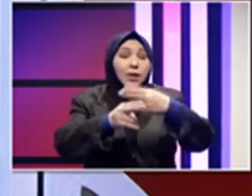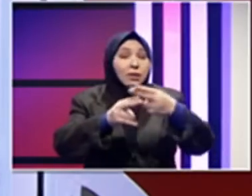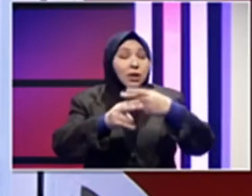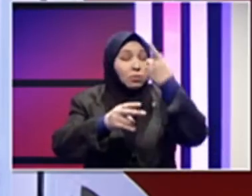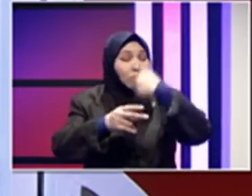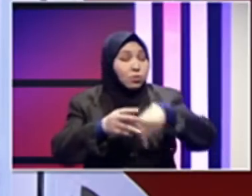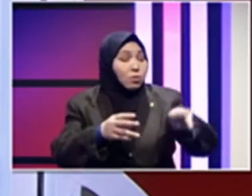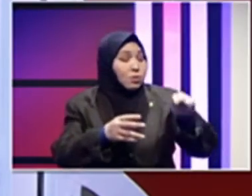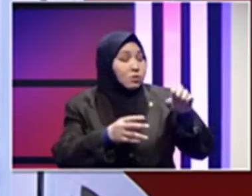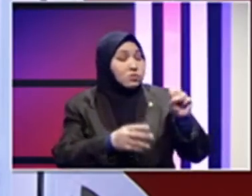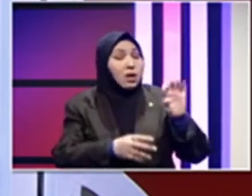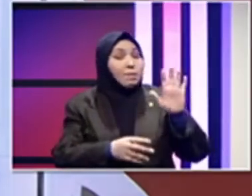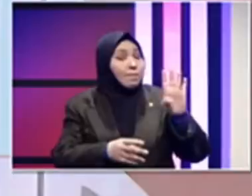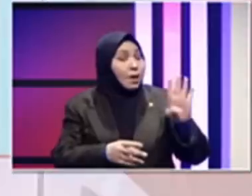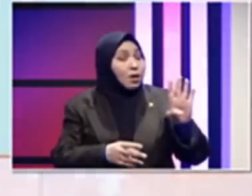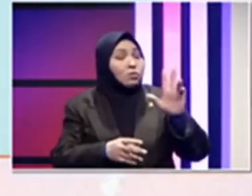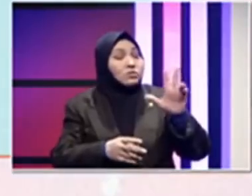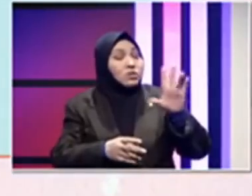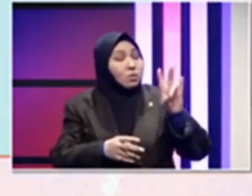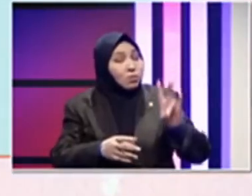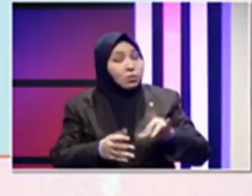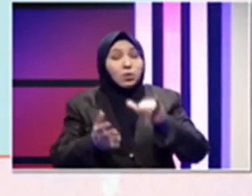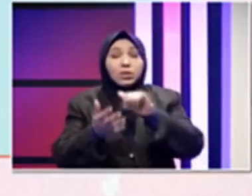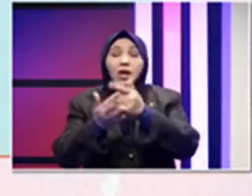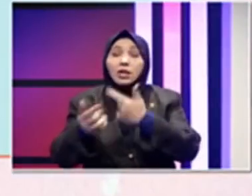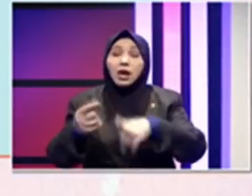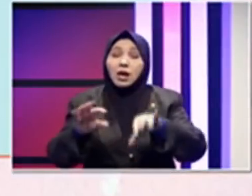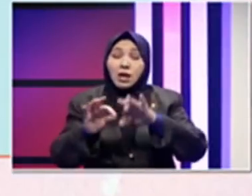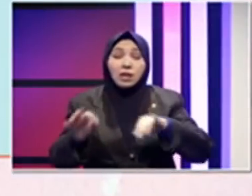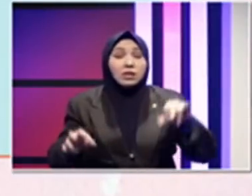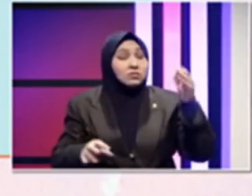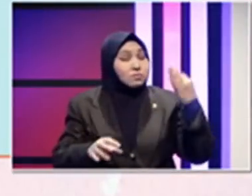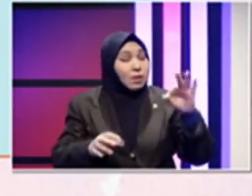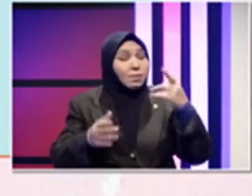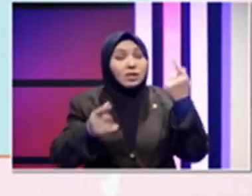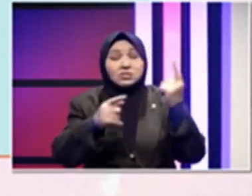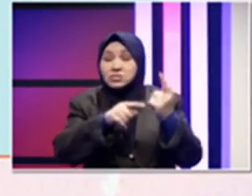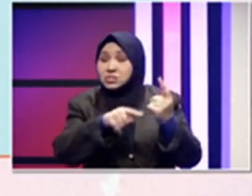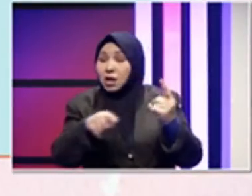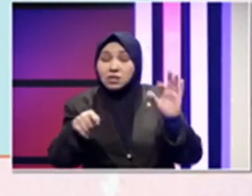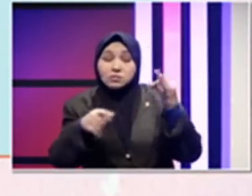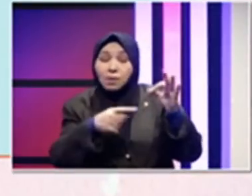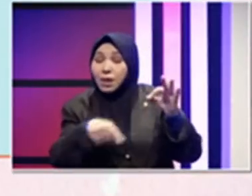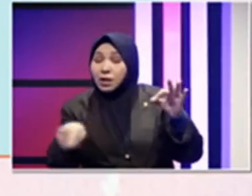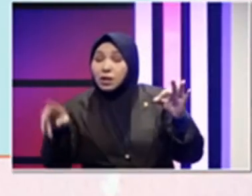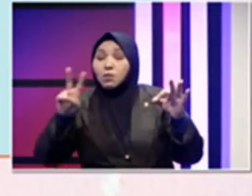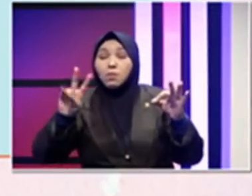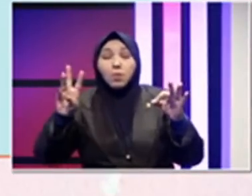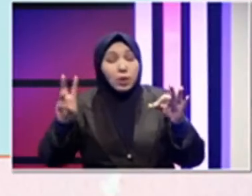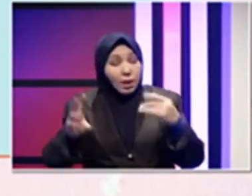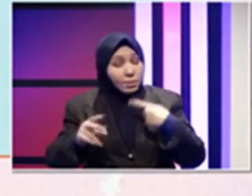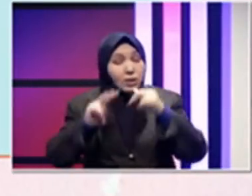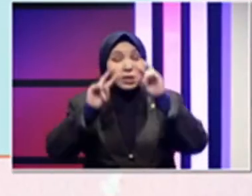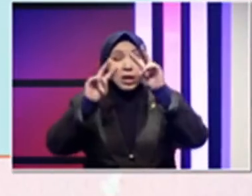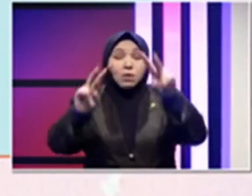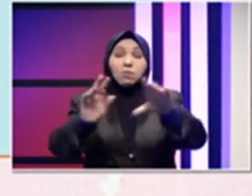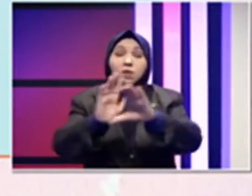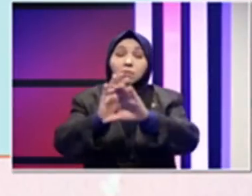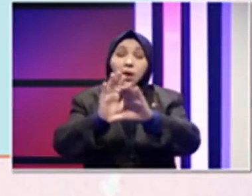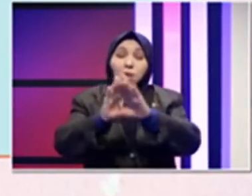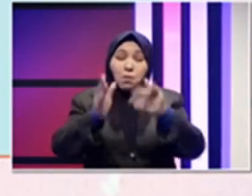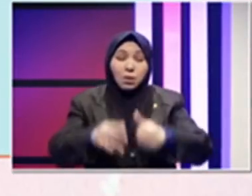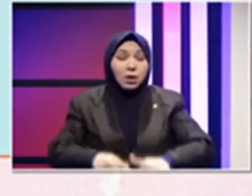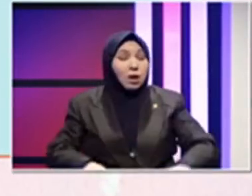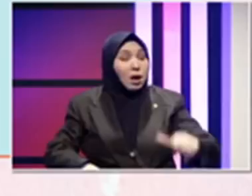halaman 437, iaitu daripada ayat yang ke-19 hingga ayat yang ke-26, kita akan melihat kepada perumpamaan orang